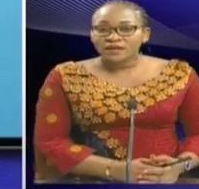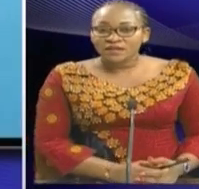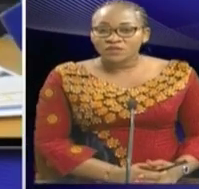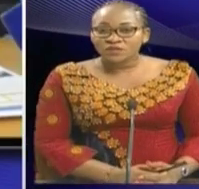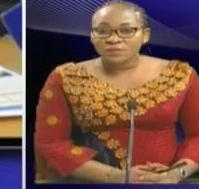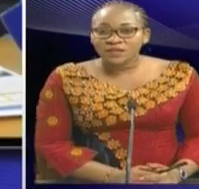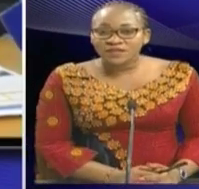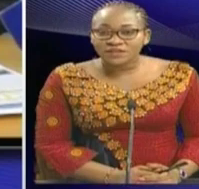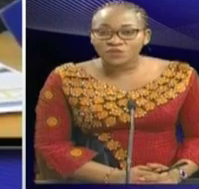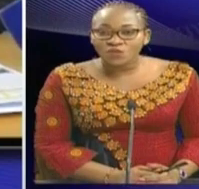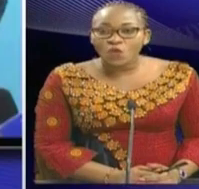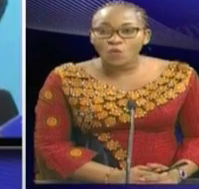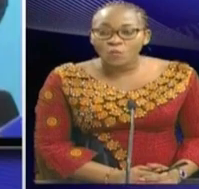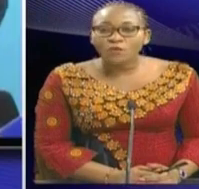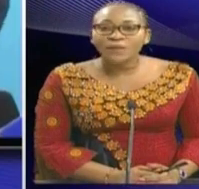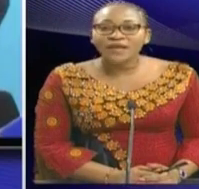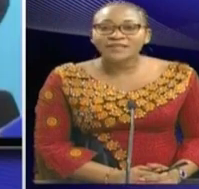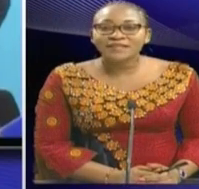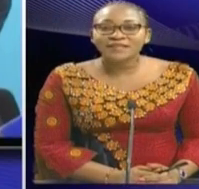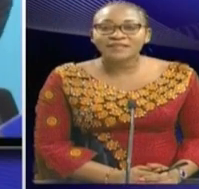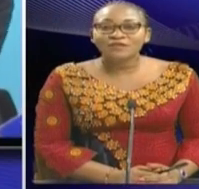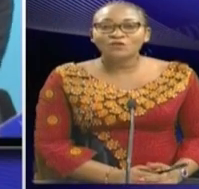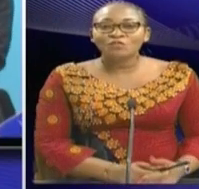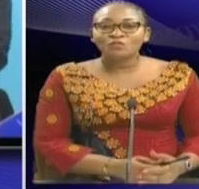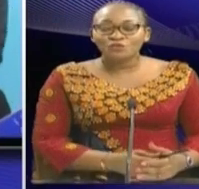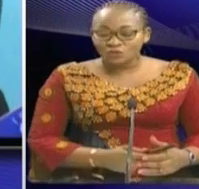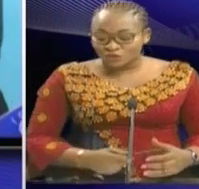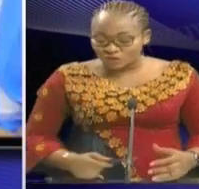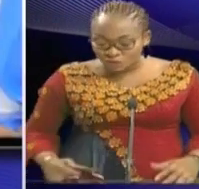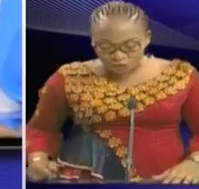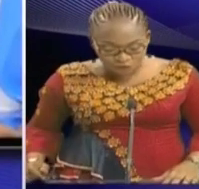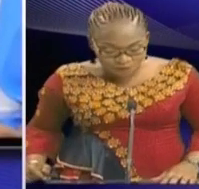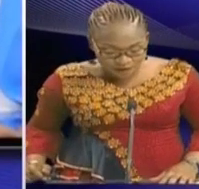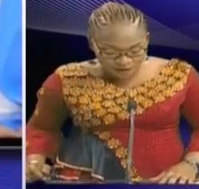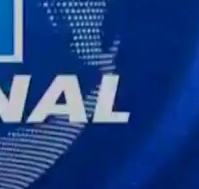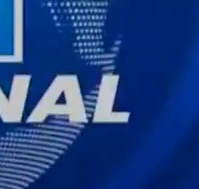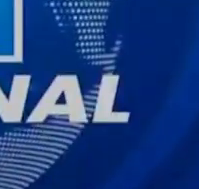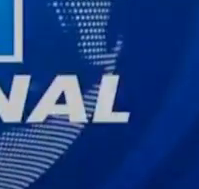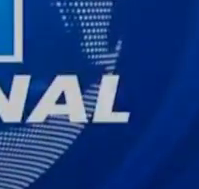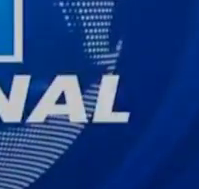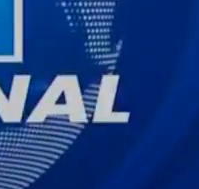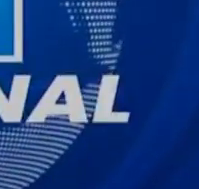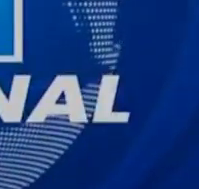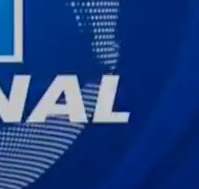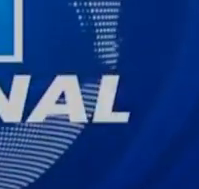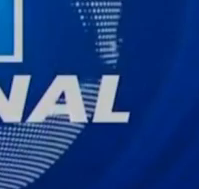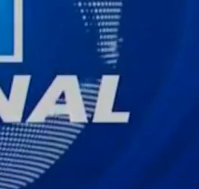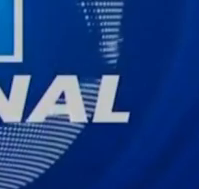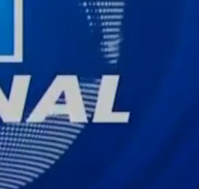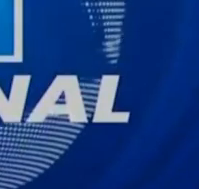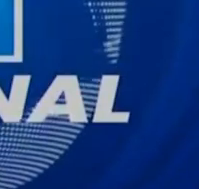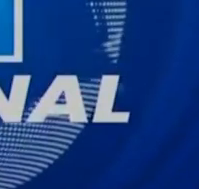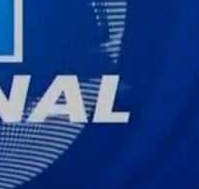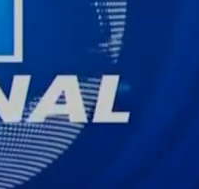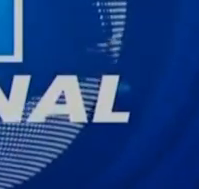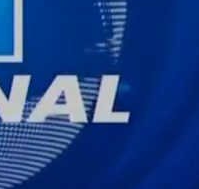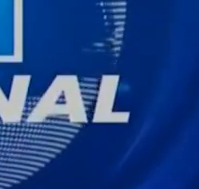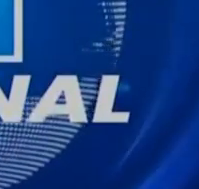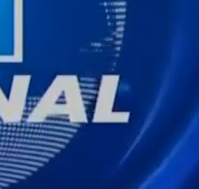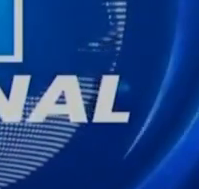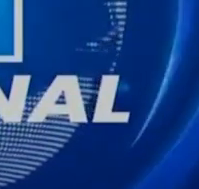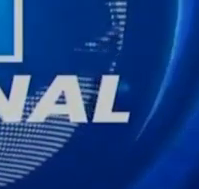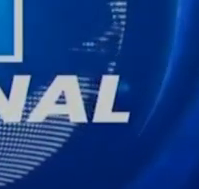la sensibilisation aux bonnes pratiques c'est tout pour le sommaire madame monsieur bonsoir et merci de votre fidélité